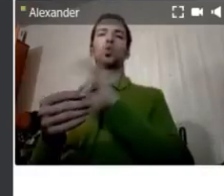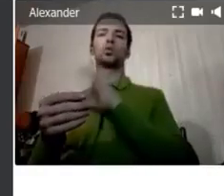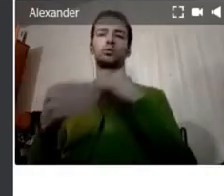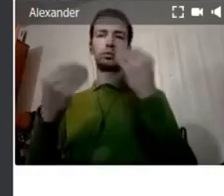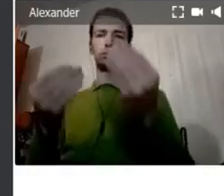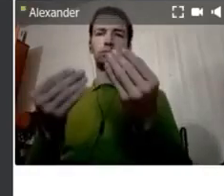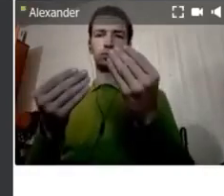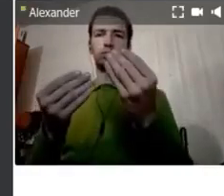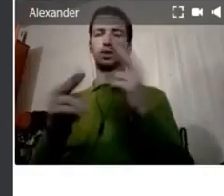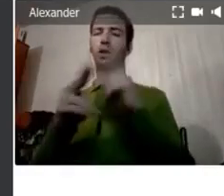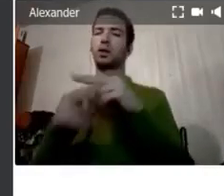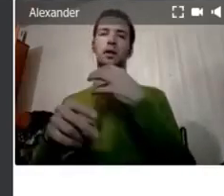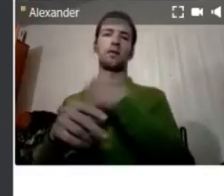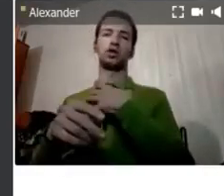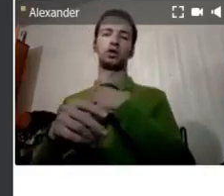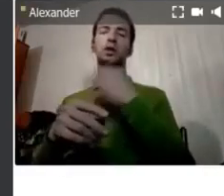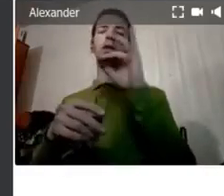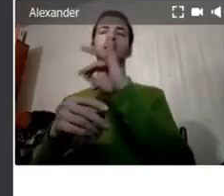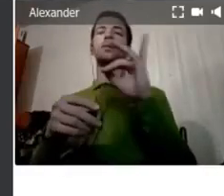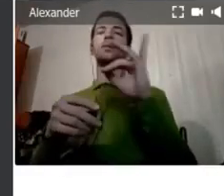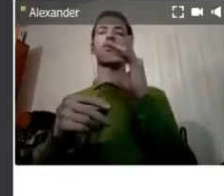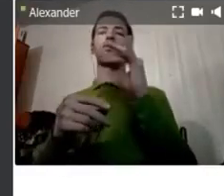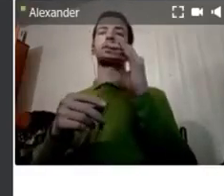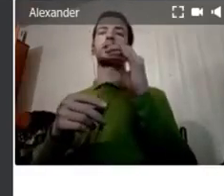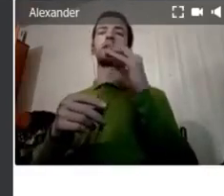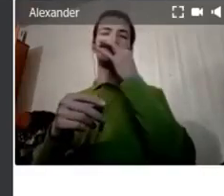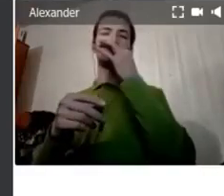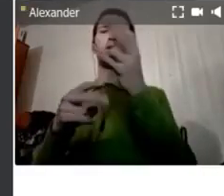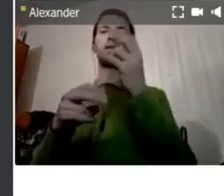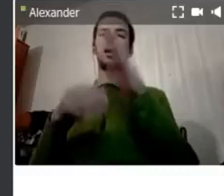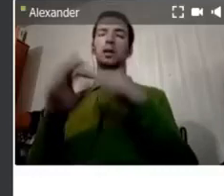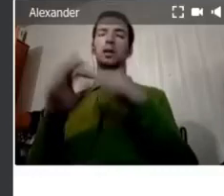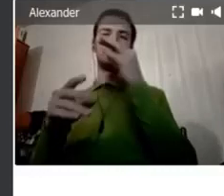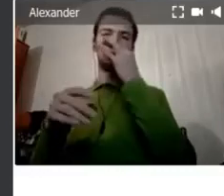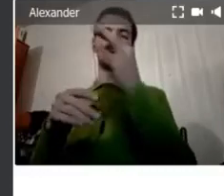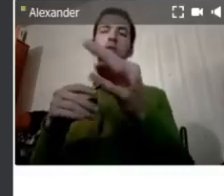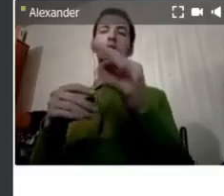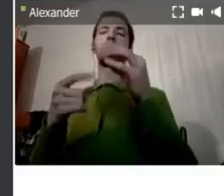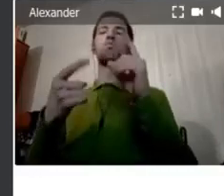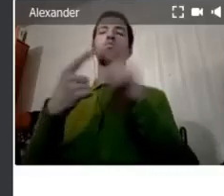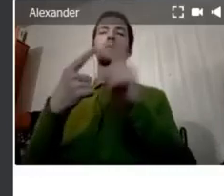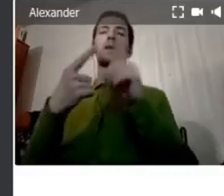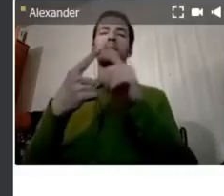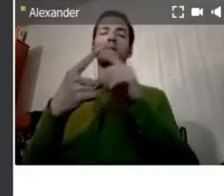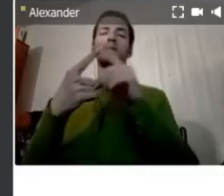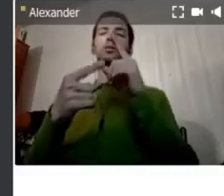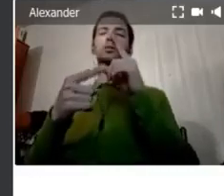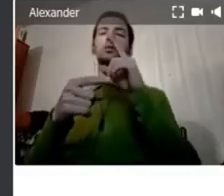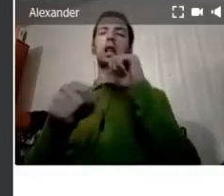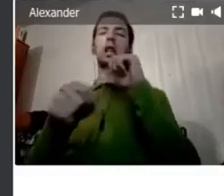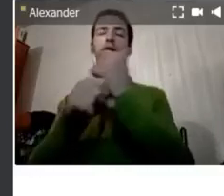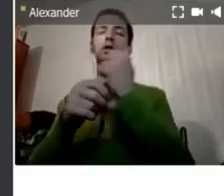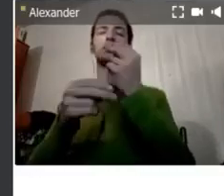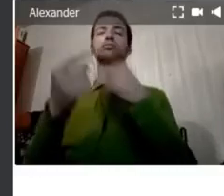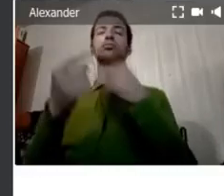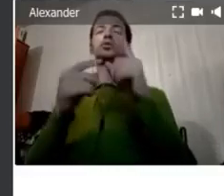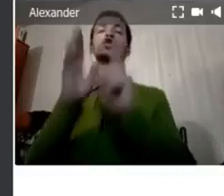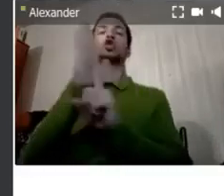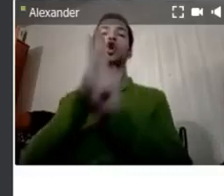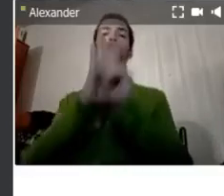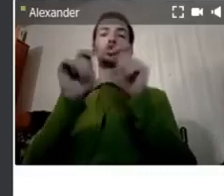4,5-10 тысяч, ну, желательно, вот, да, желательно хотя бы вот миллиончик. То есть я всегда ставлю задачу на миллион. То есть начали, заработали первый